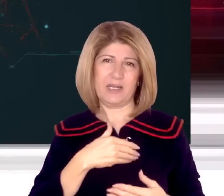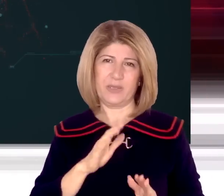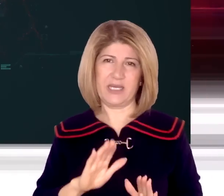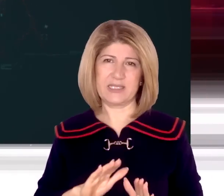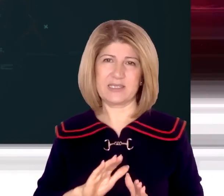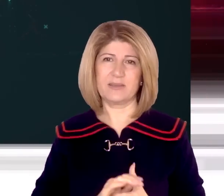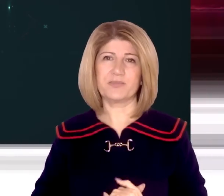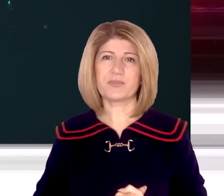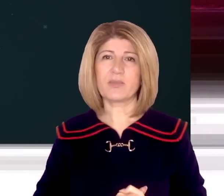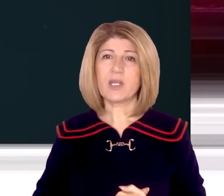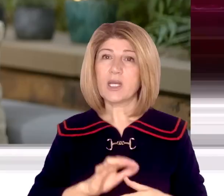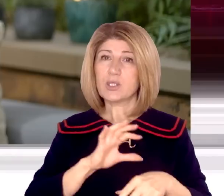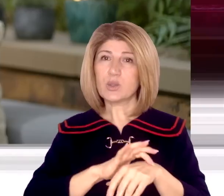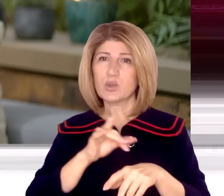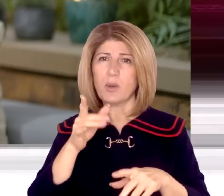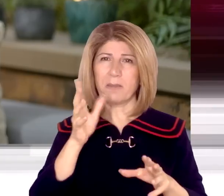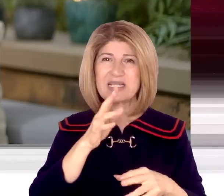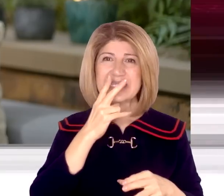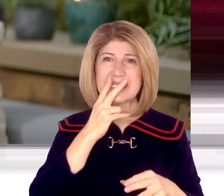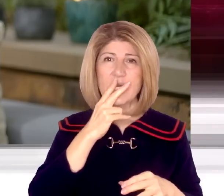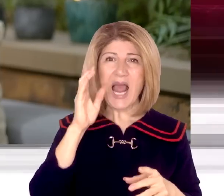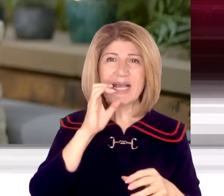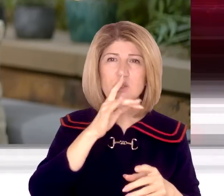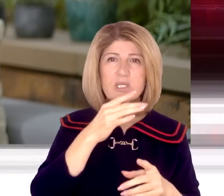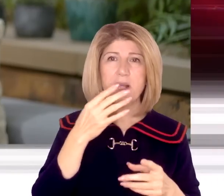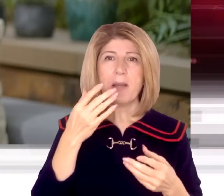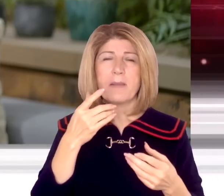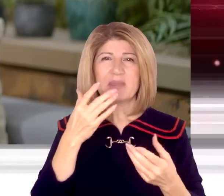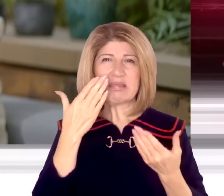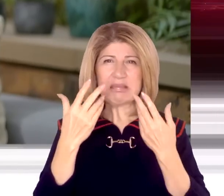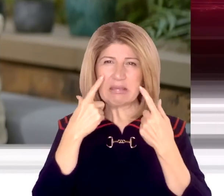قلبی هست. دکتر چیتساز، بعضی از سیگارهای الکترونیکی یه بار